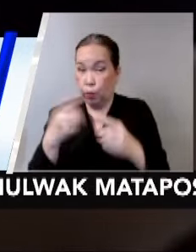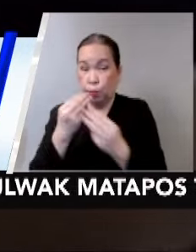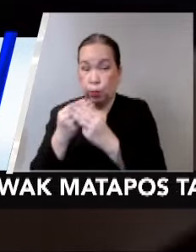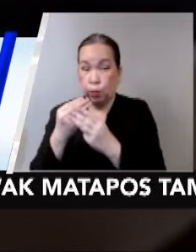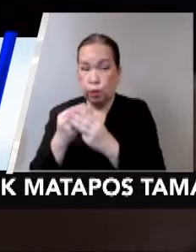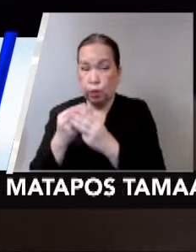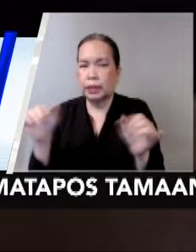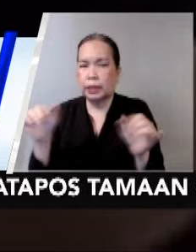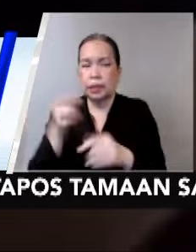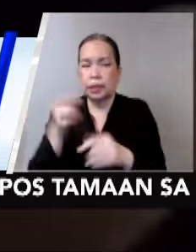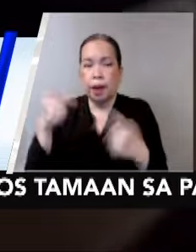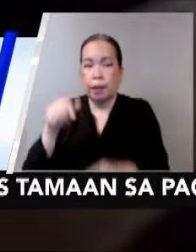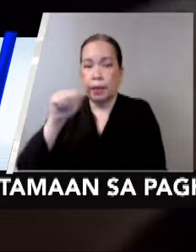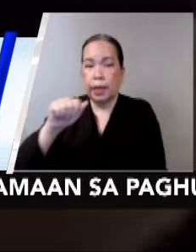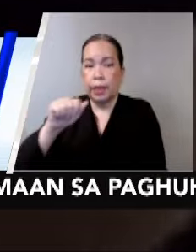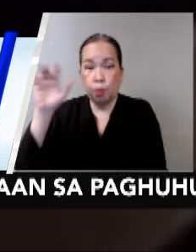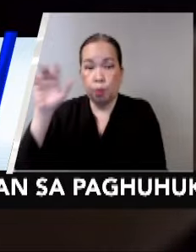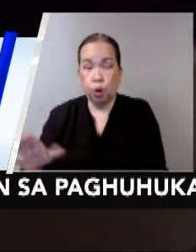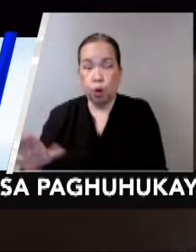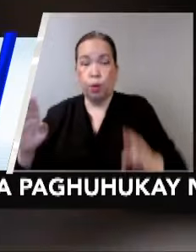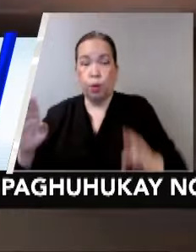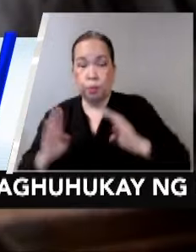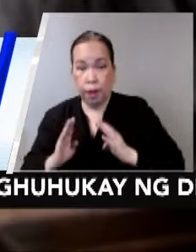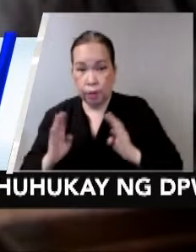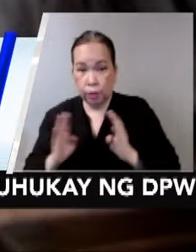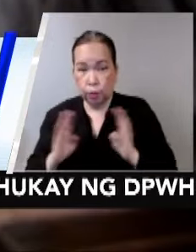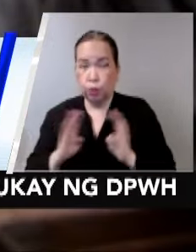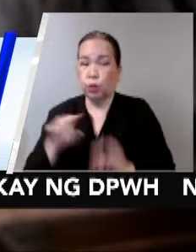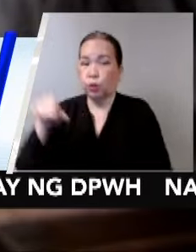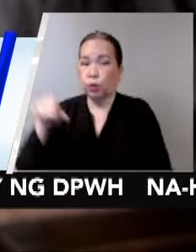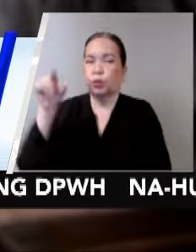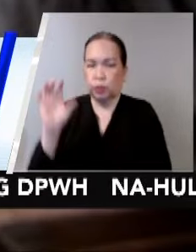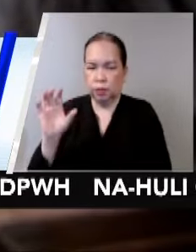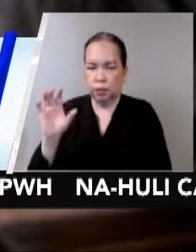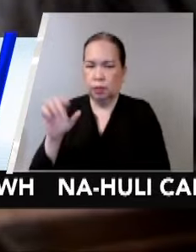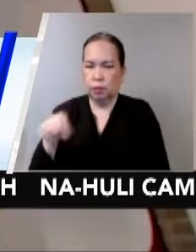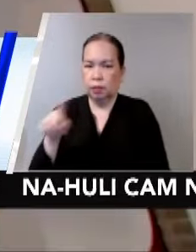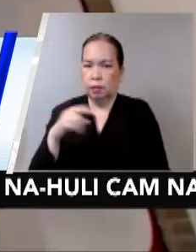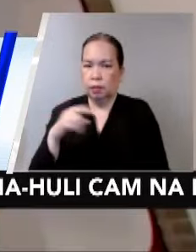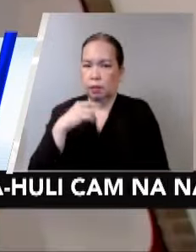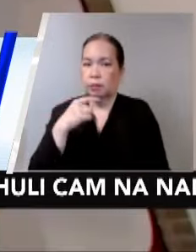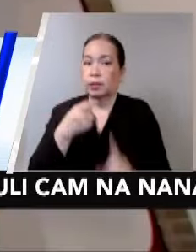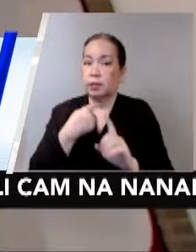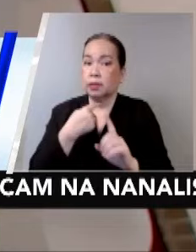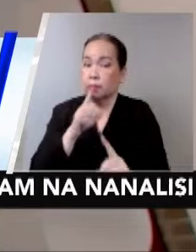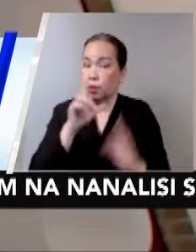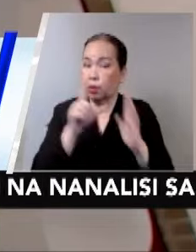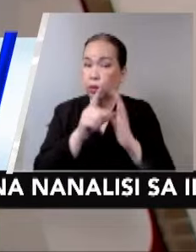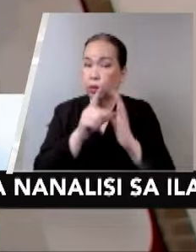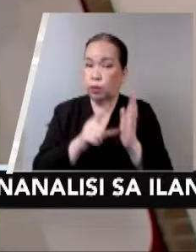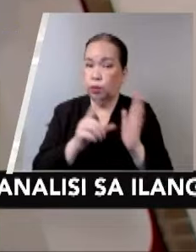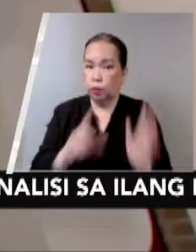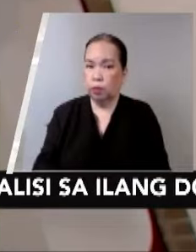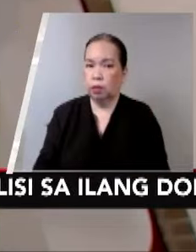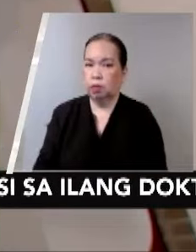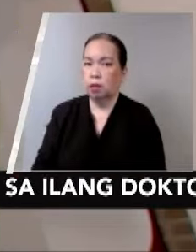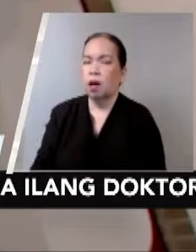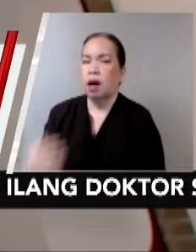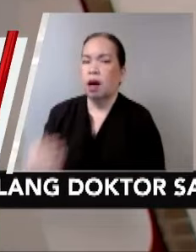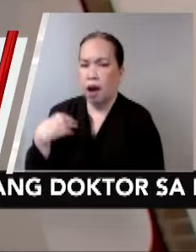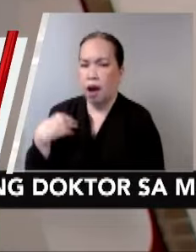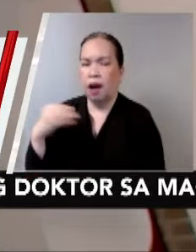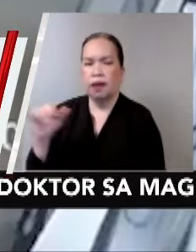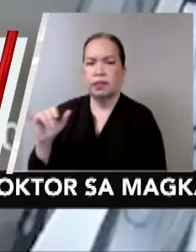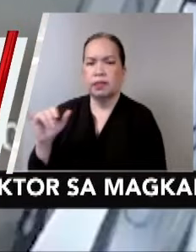Antipolo, Baguio at Quezon City ayon sa pulisya. Ayon naman sa abogado ng biktima. Meron din tayo sa Batangas, meron din tayo sa